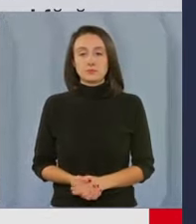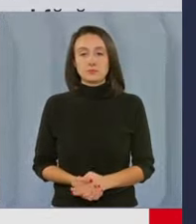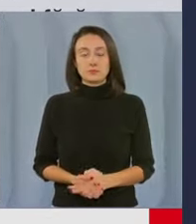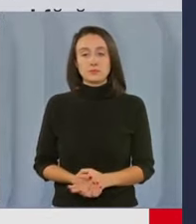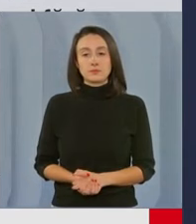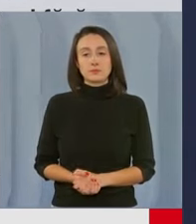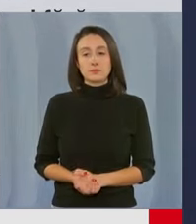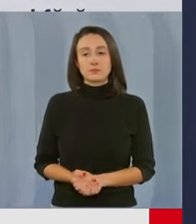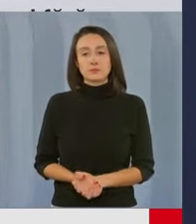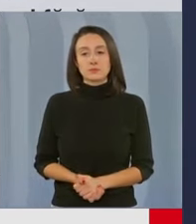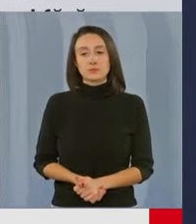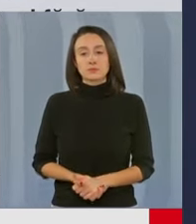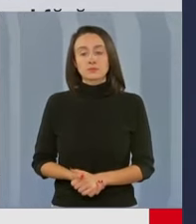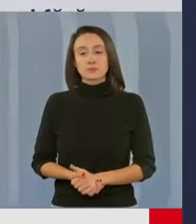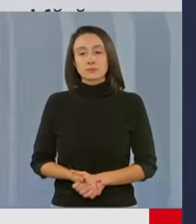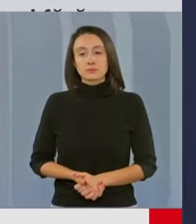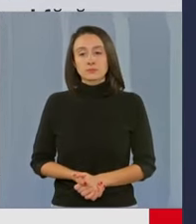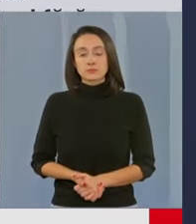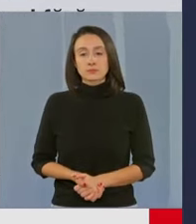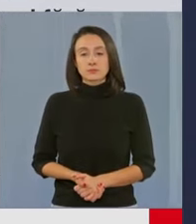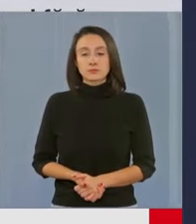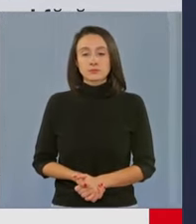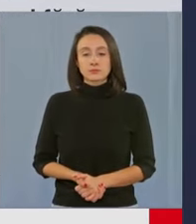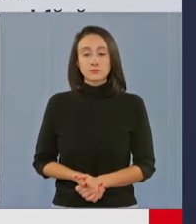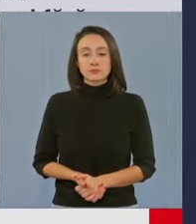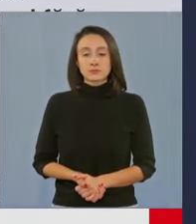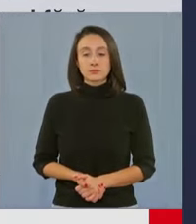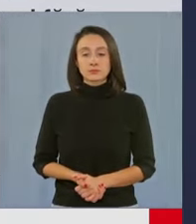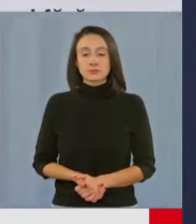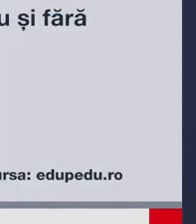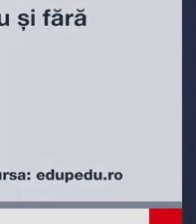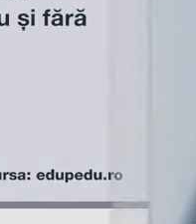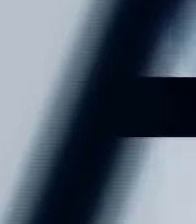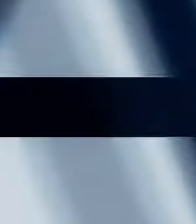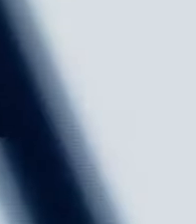de lucru și fără nicio implicare a fondurilor din minister, a transmis ministrul educației.